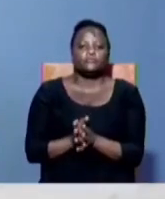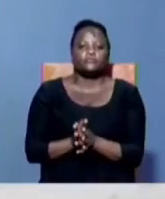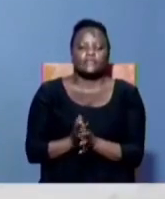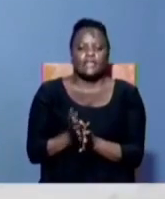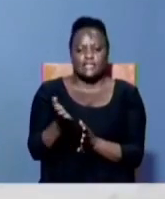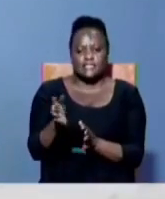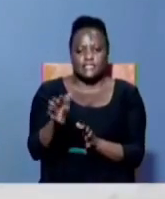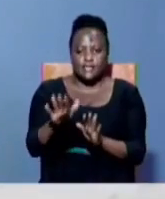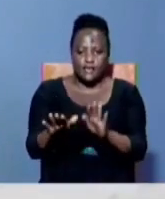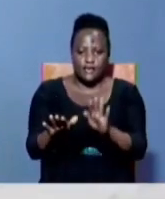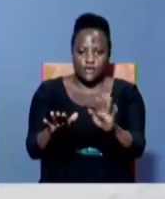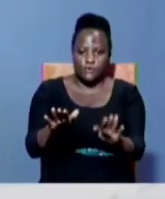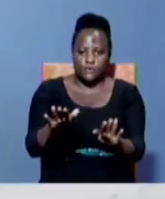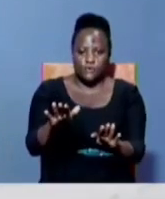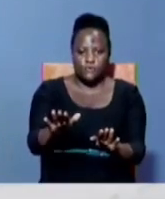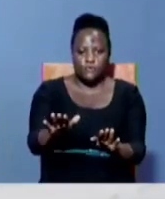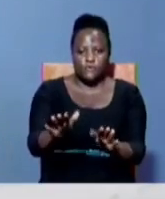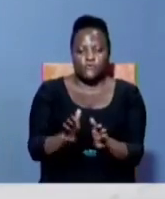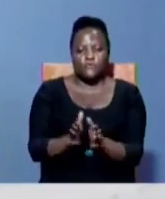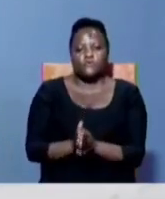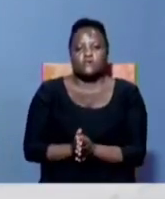Hizi nyayo